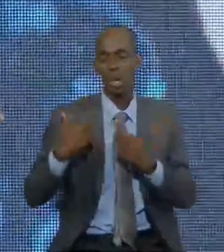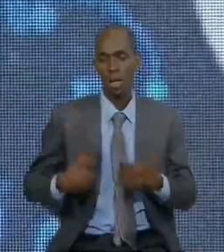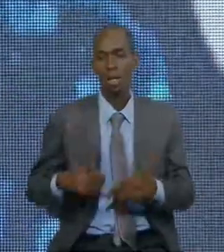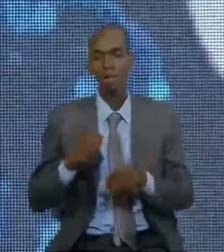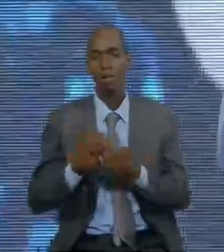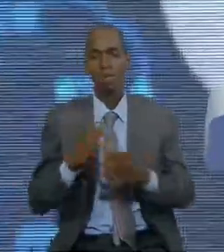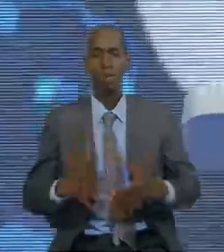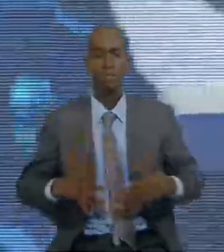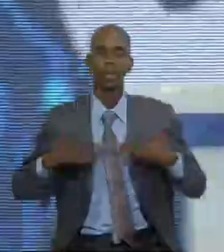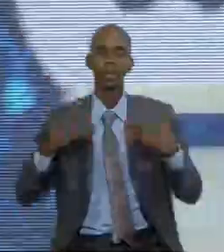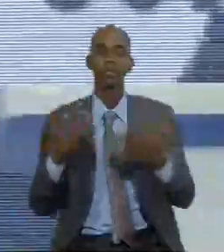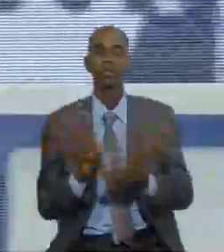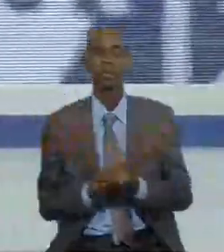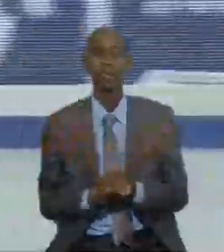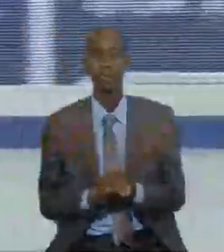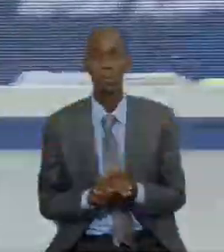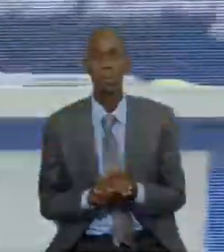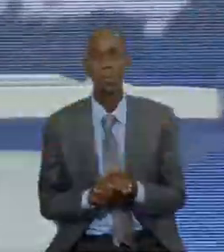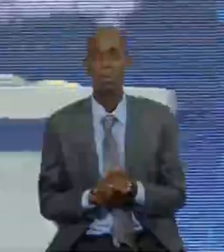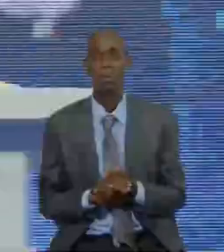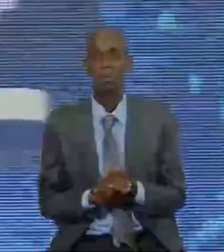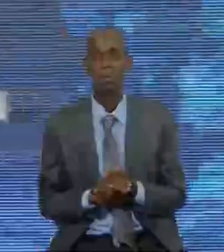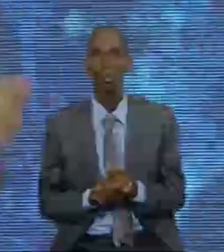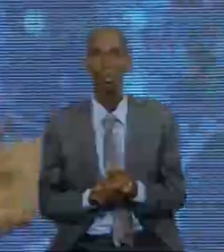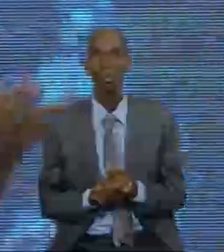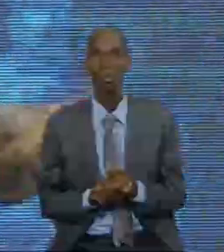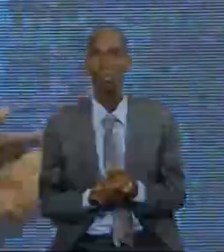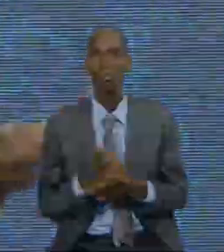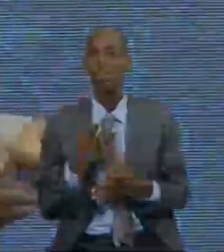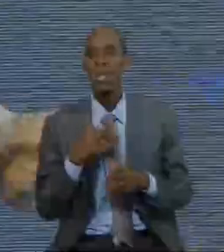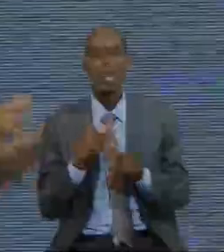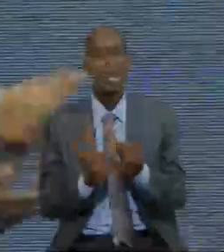tu viens la paix de Dieu dans ton cœur